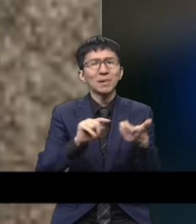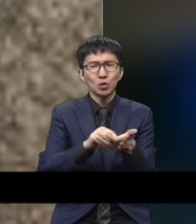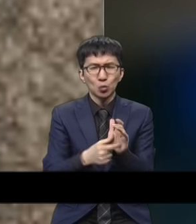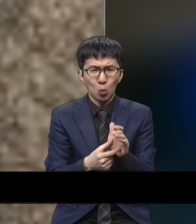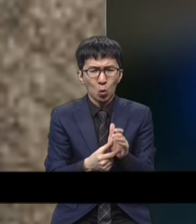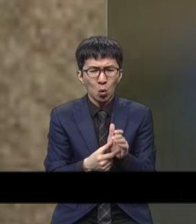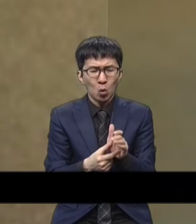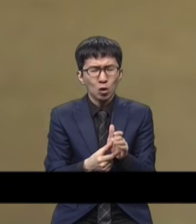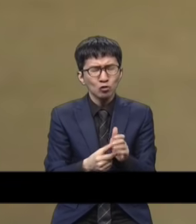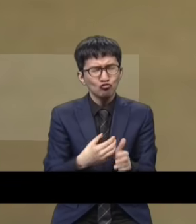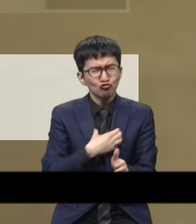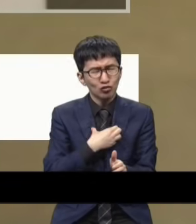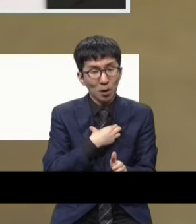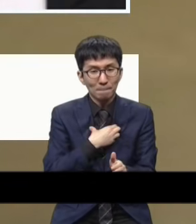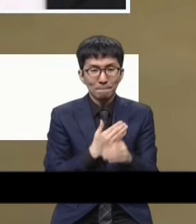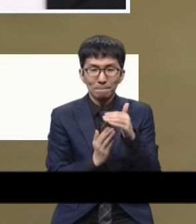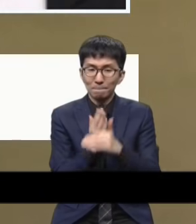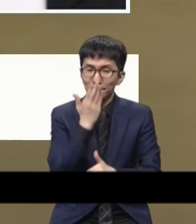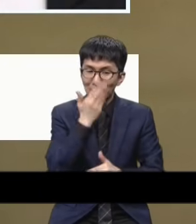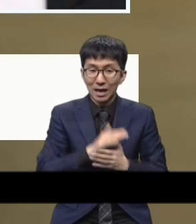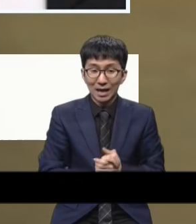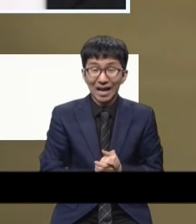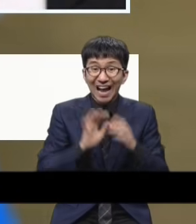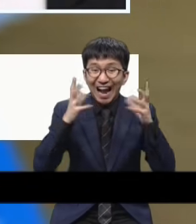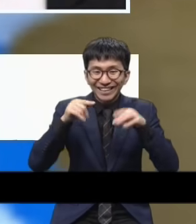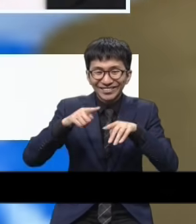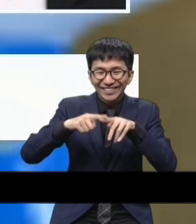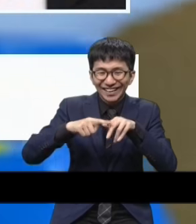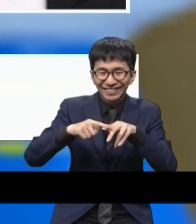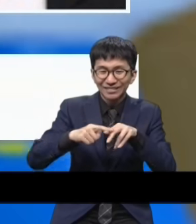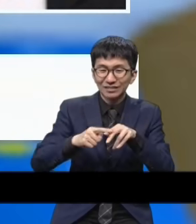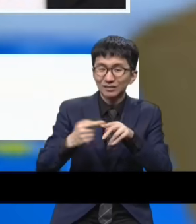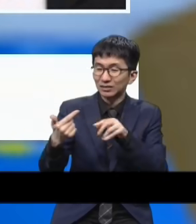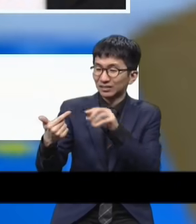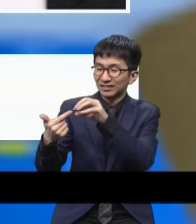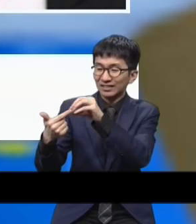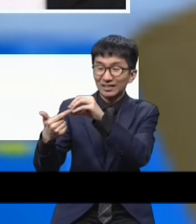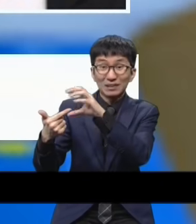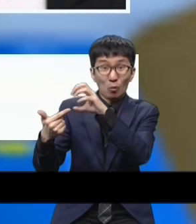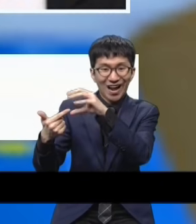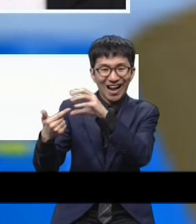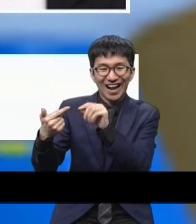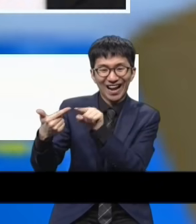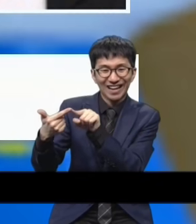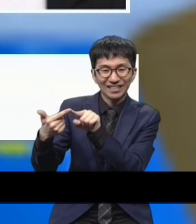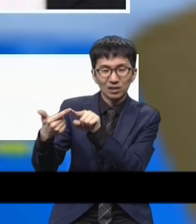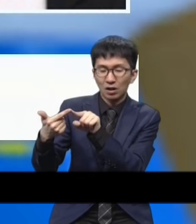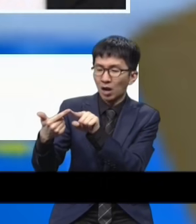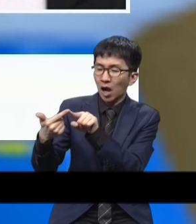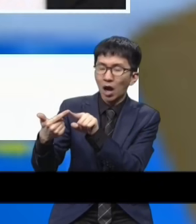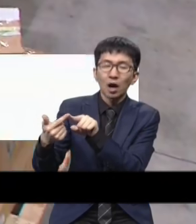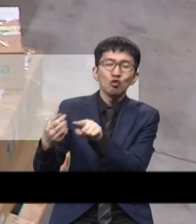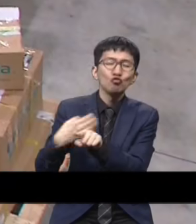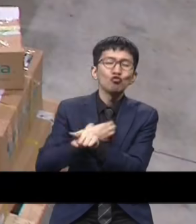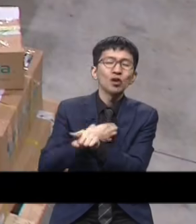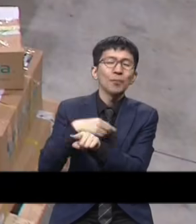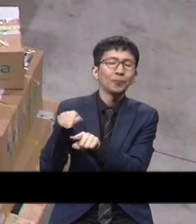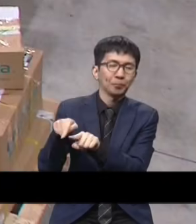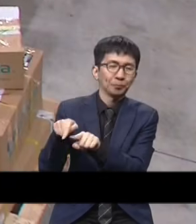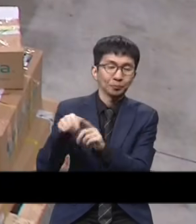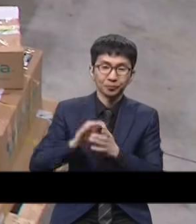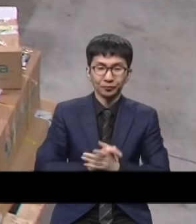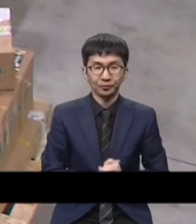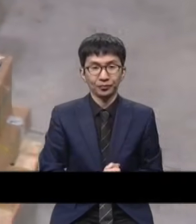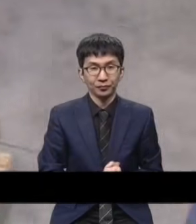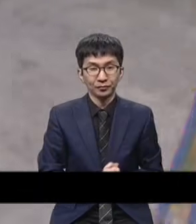나왔습니다. 어린이의 손가락이 닿을 수 있는 입 모양 안쪽 전장부에서 유해 물질이 검출되었습니다.